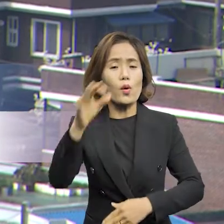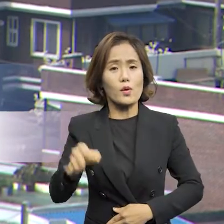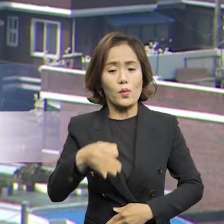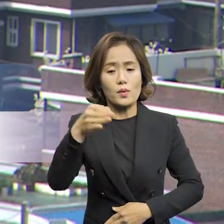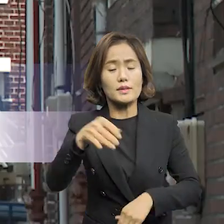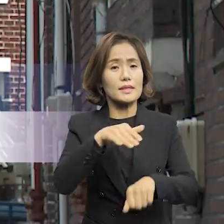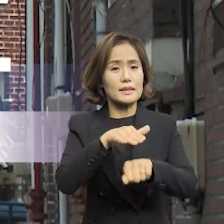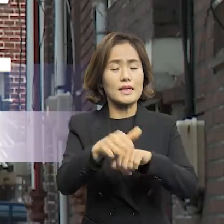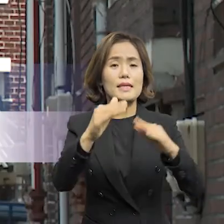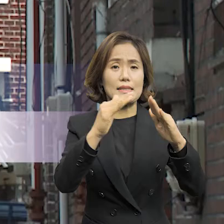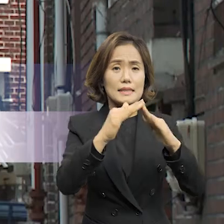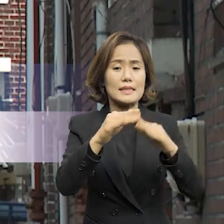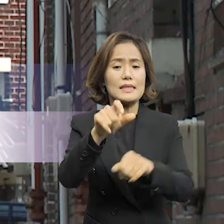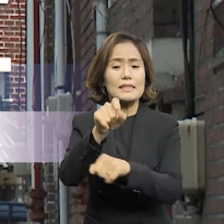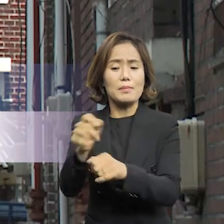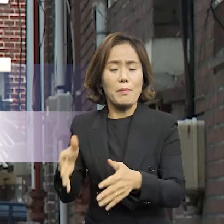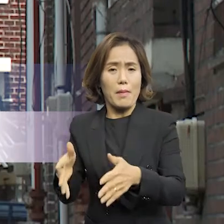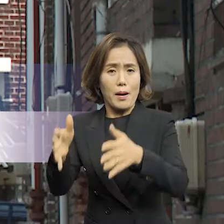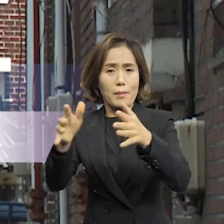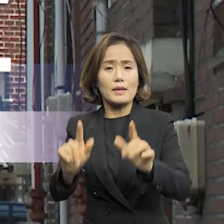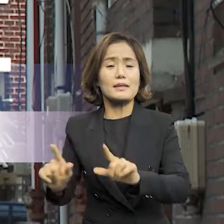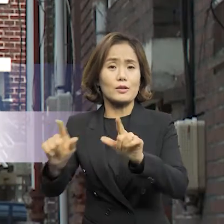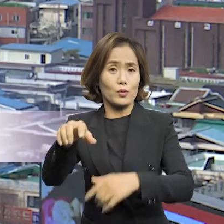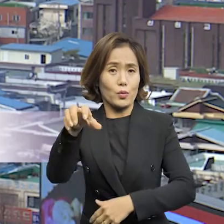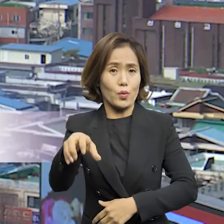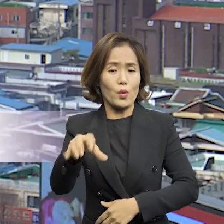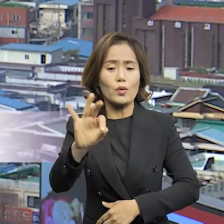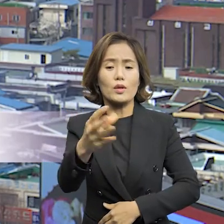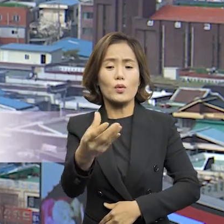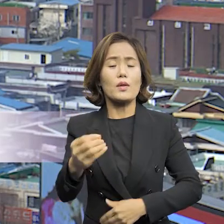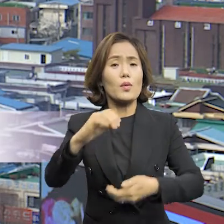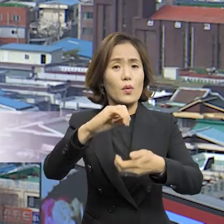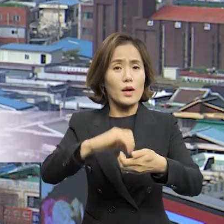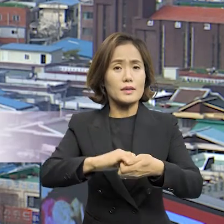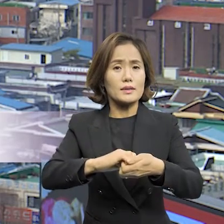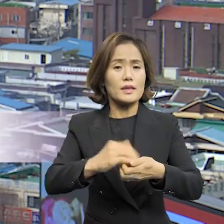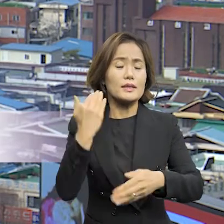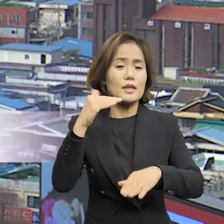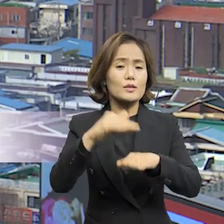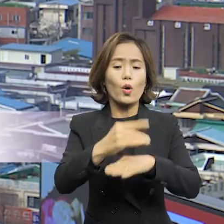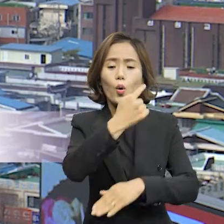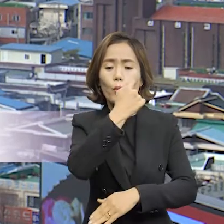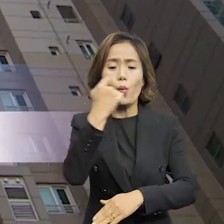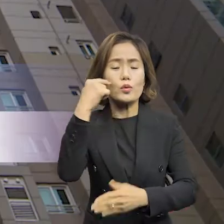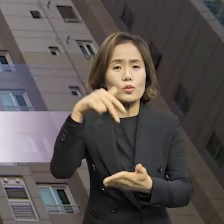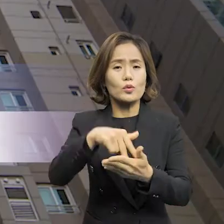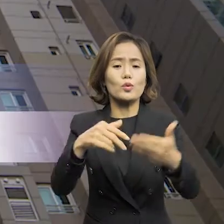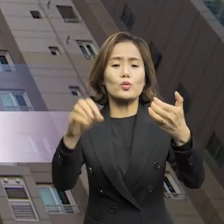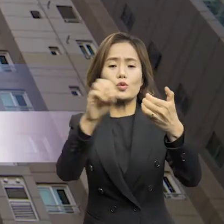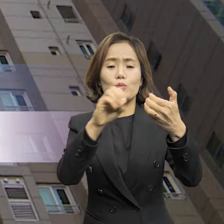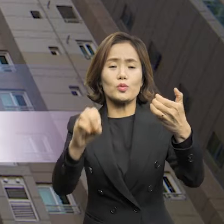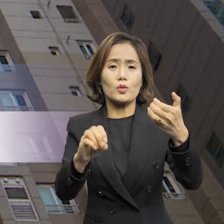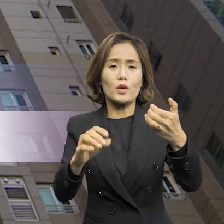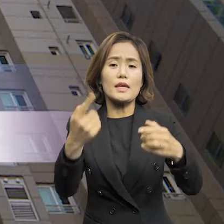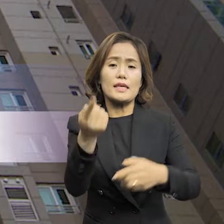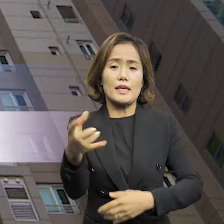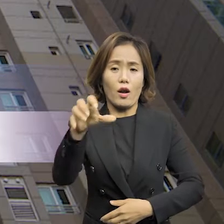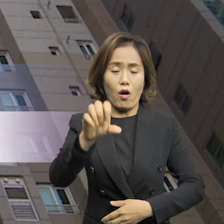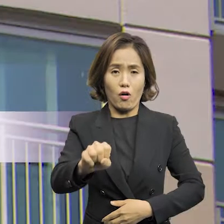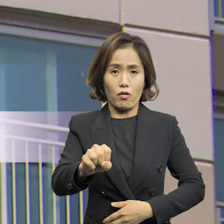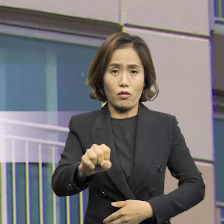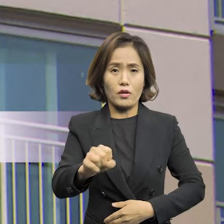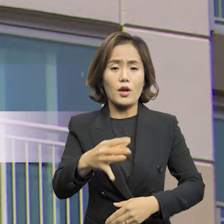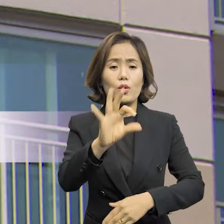월세 형태의 주택과 주거용 오피스텔로 대출 한도는 전월세 보증금의 90% 이내로 최대 1억